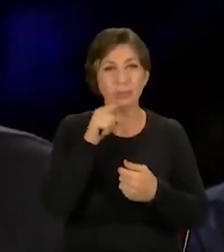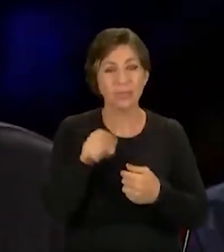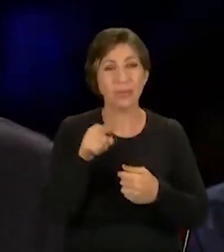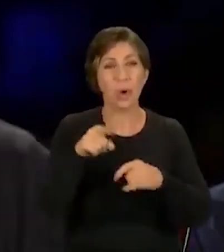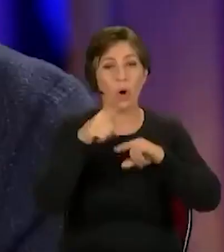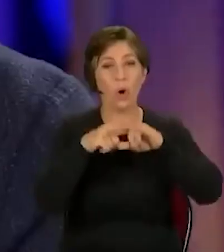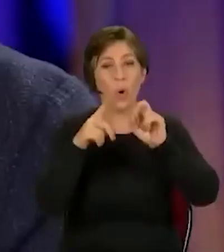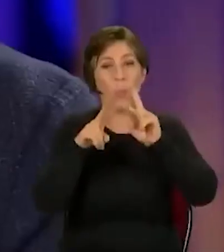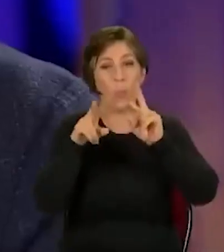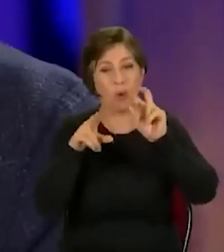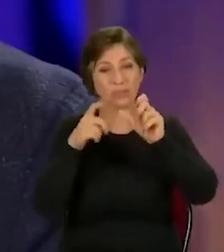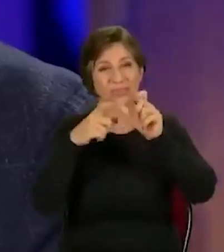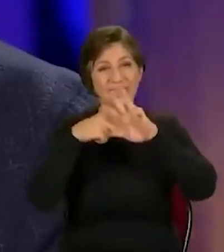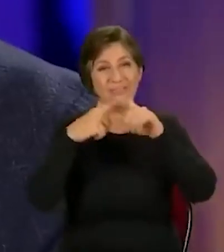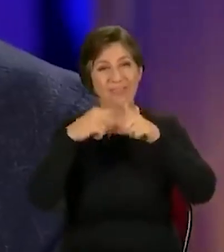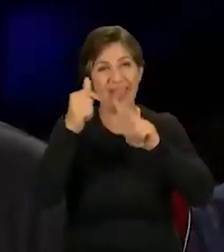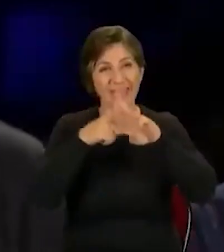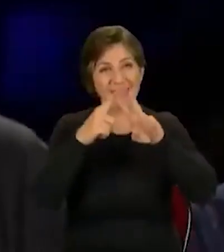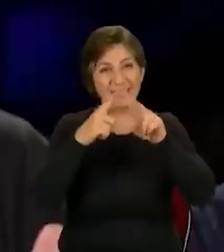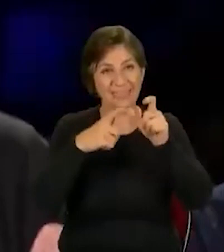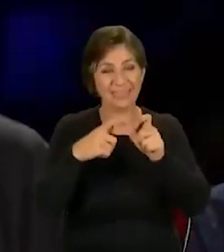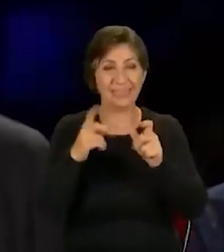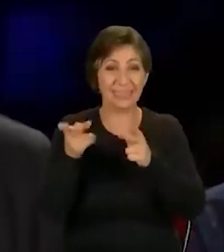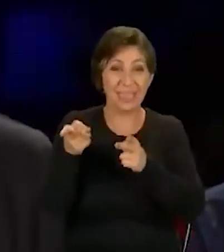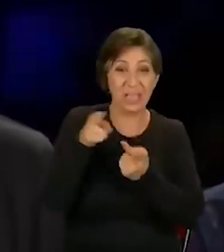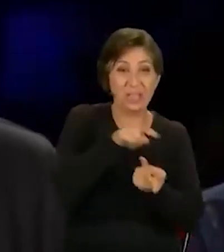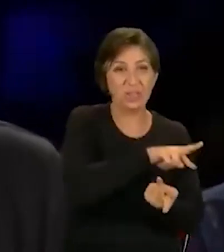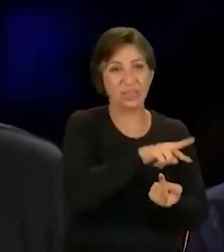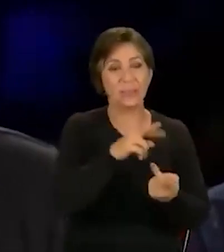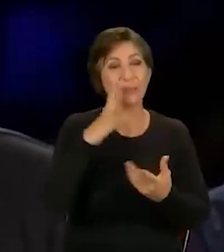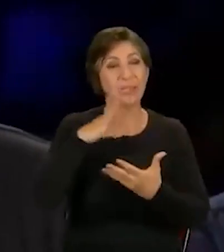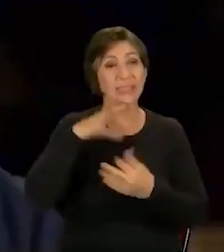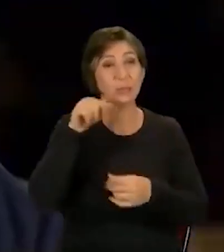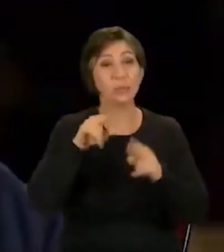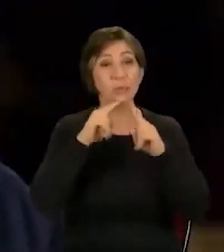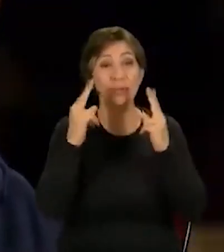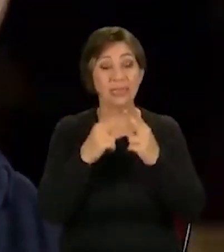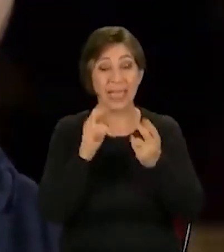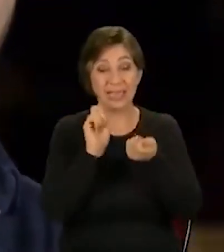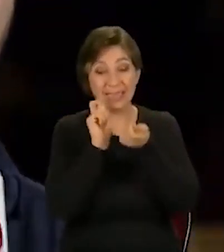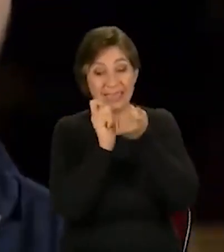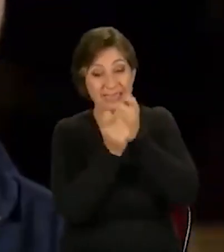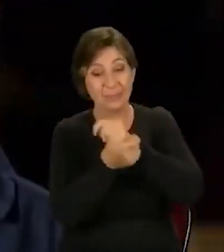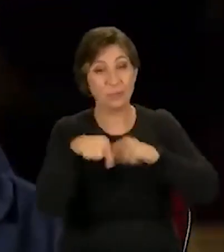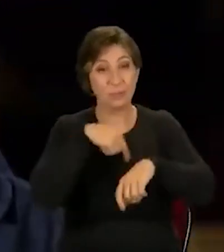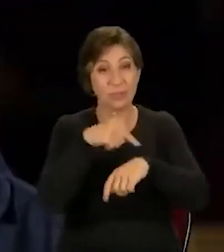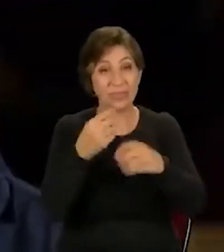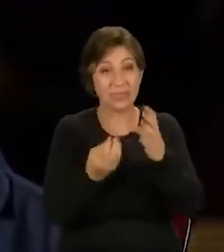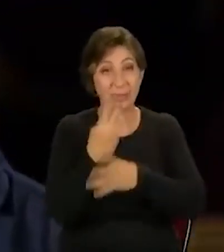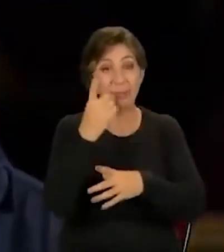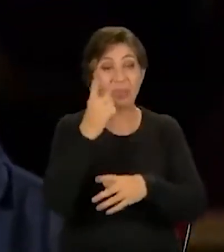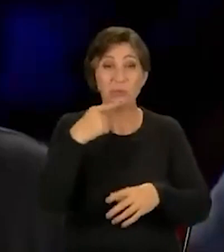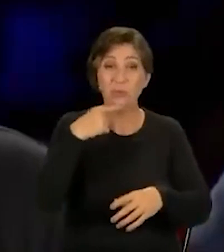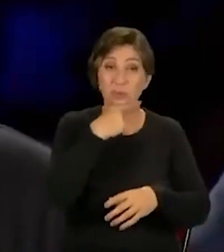bu Homo sapiens de bir geçiş formu. Büyük planda baktığınız zaman. İnsanın bu dünyada evrimsel süre sonucunda ortaya çıkması bir